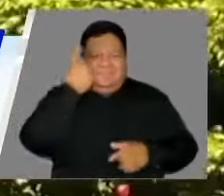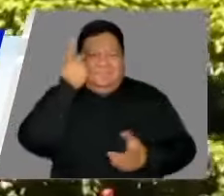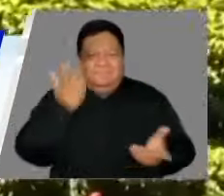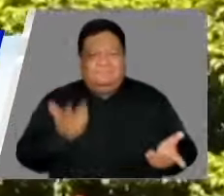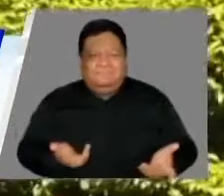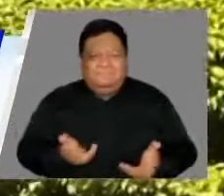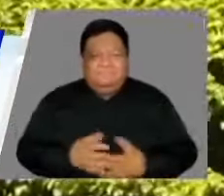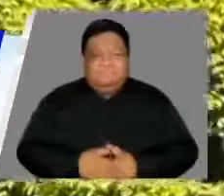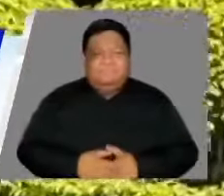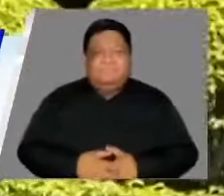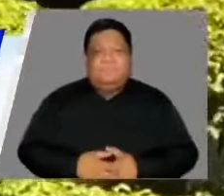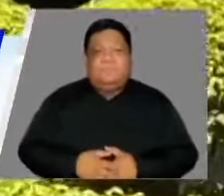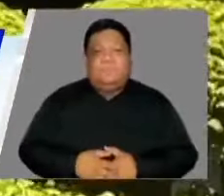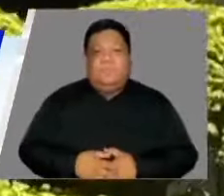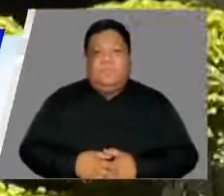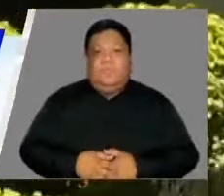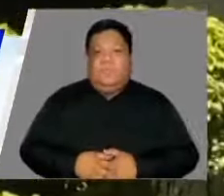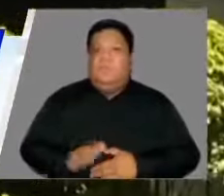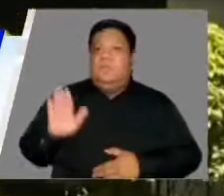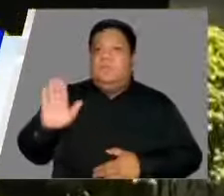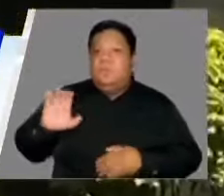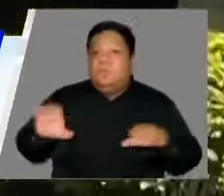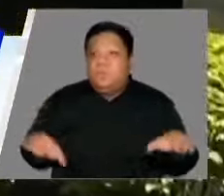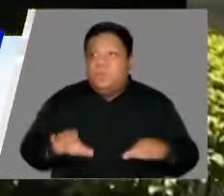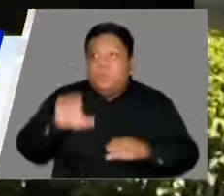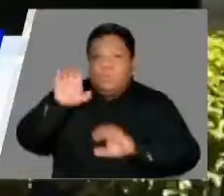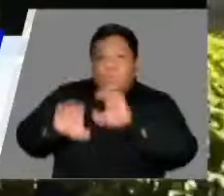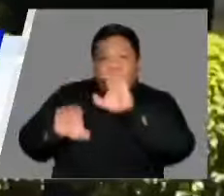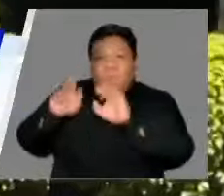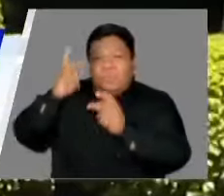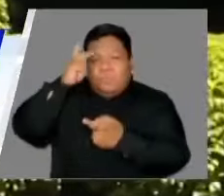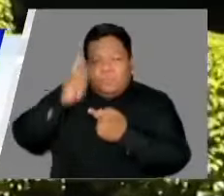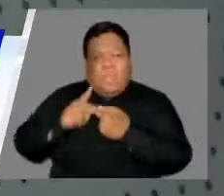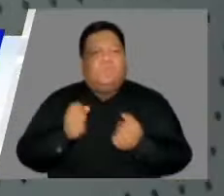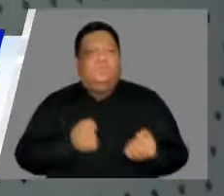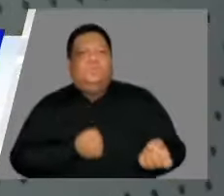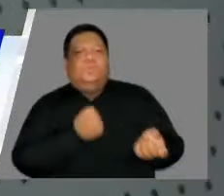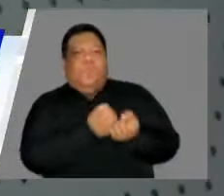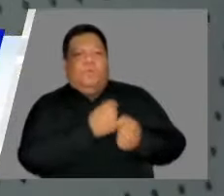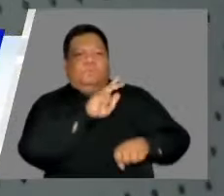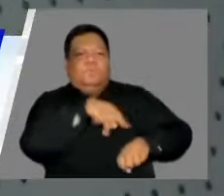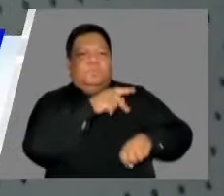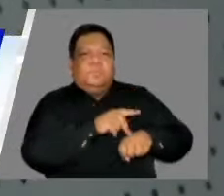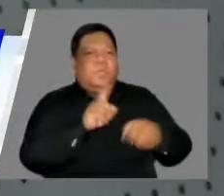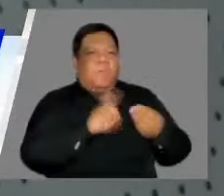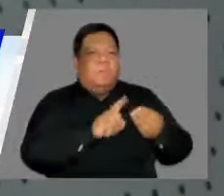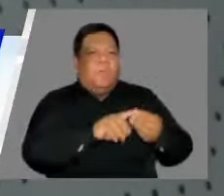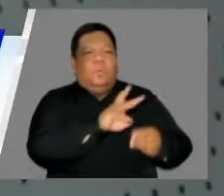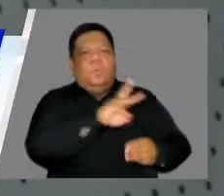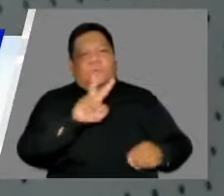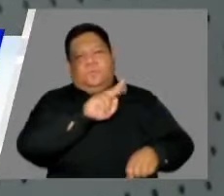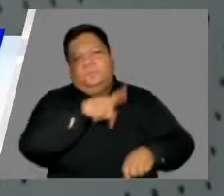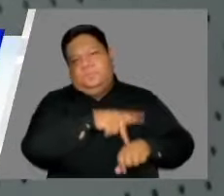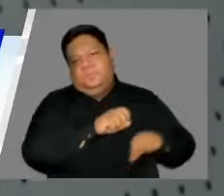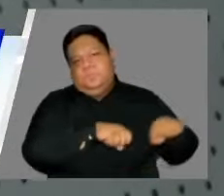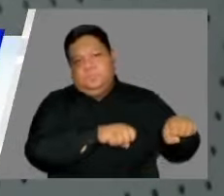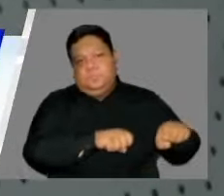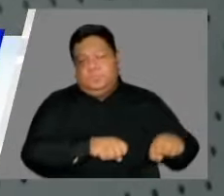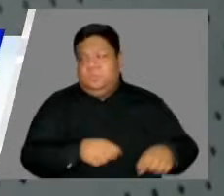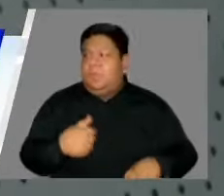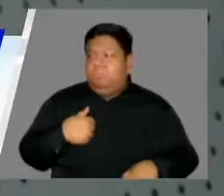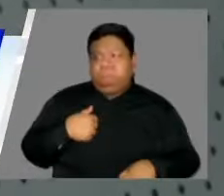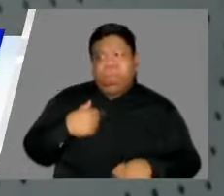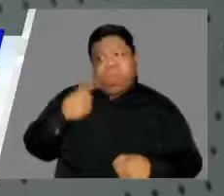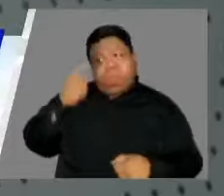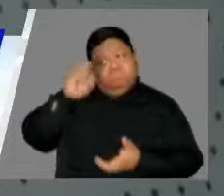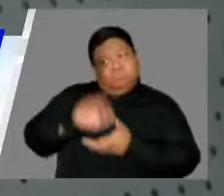gusali sa Pilipinas, pagsuporta raw niya sa bansa sa isyu ng West Philippine Sea. I did it to support the Philippines but it looks like the